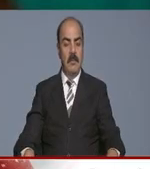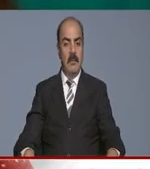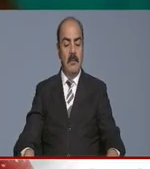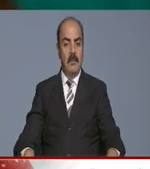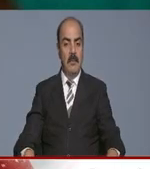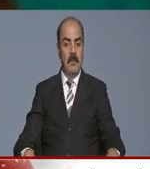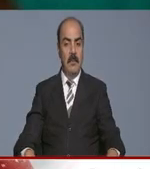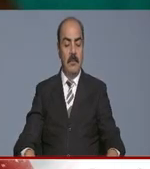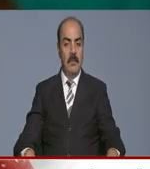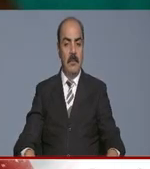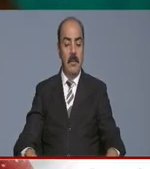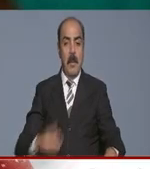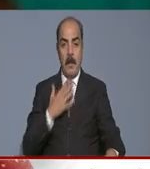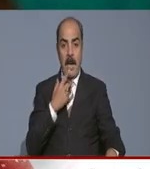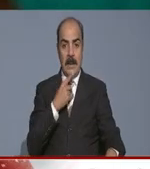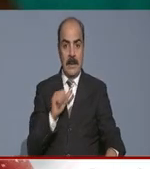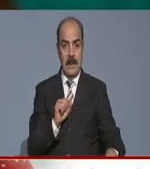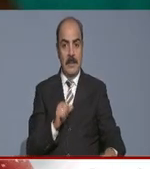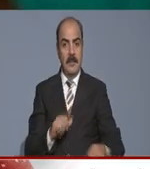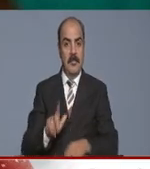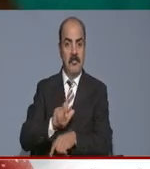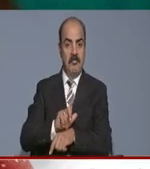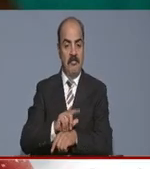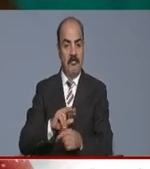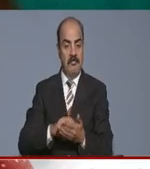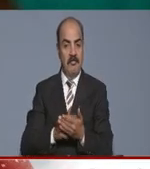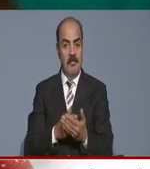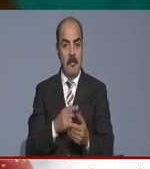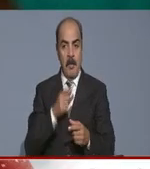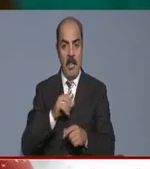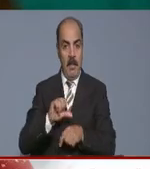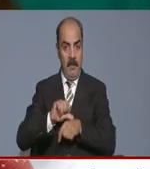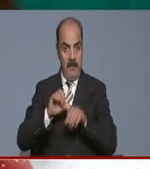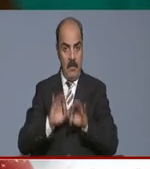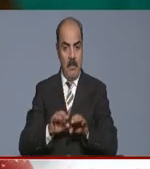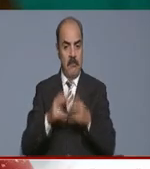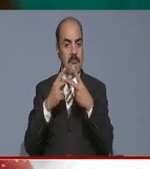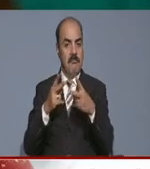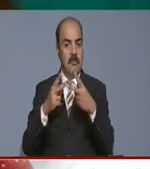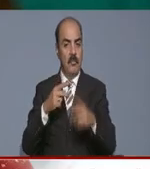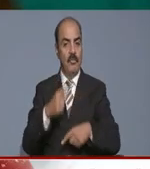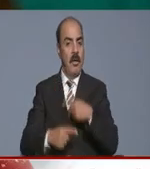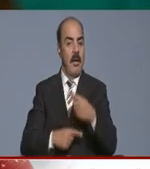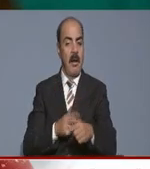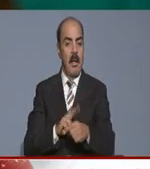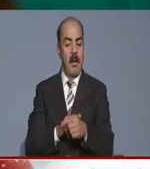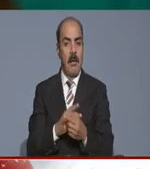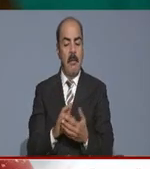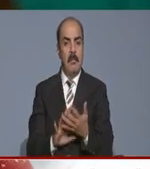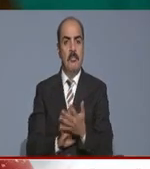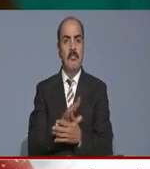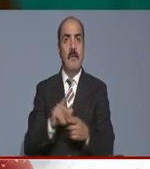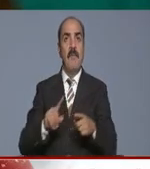تولي بريكس لرئاسة تولي برازيل للبريكس، فإنها سوف تعمل على مكافحة العالم